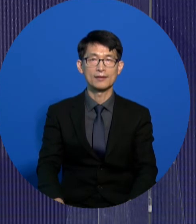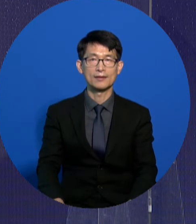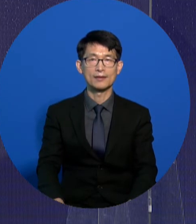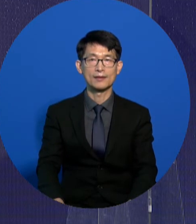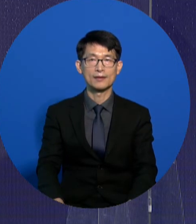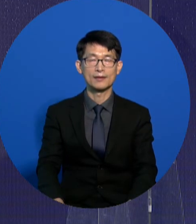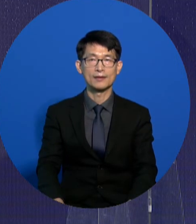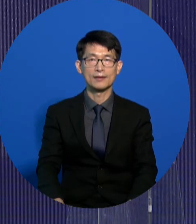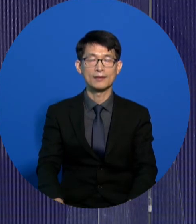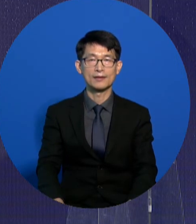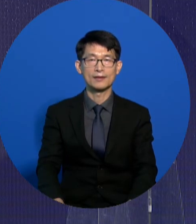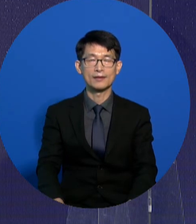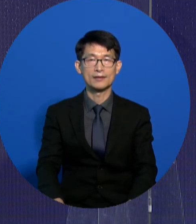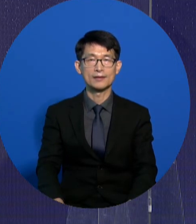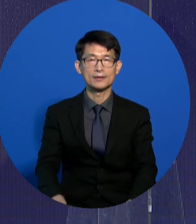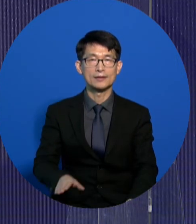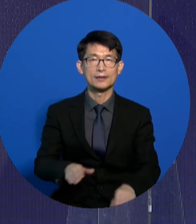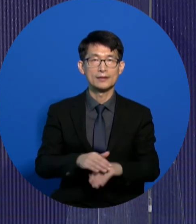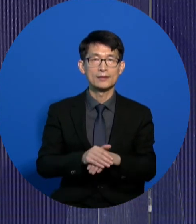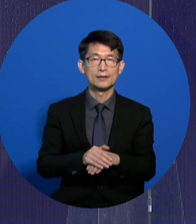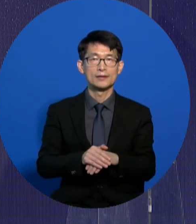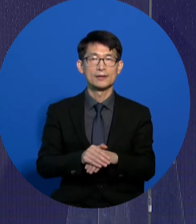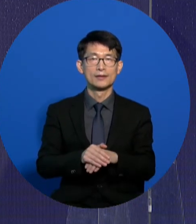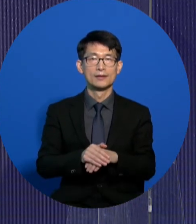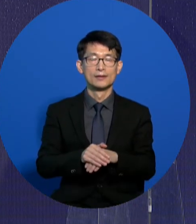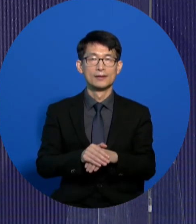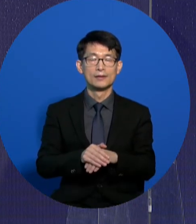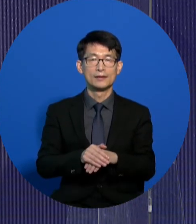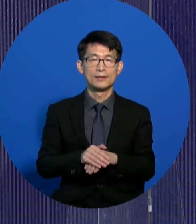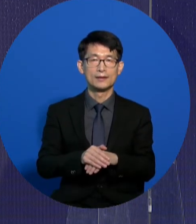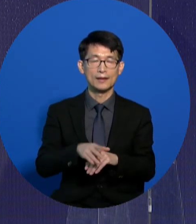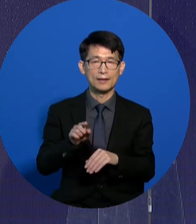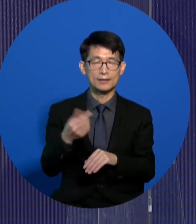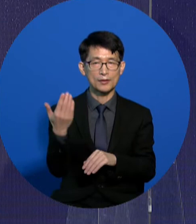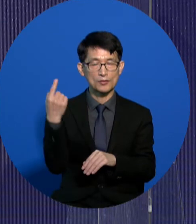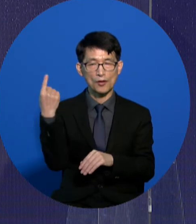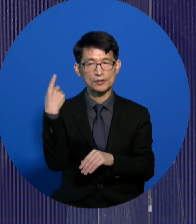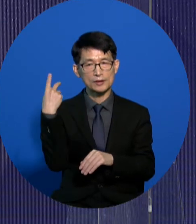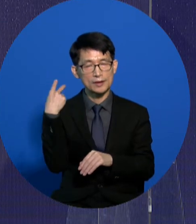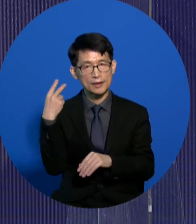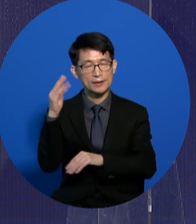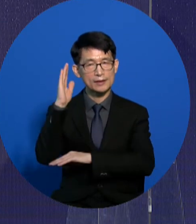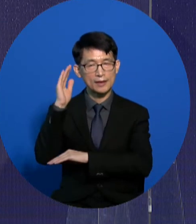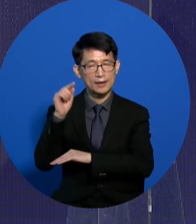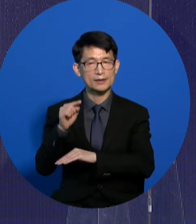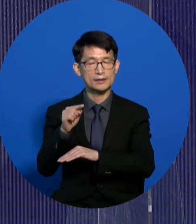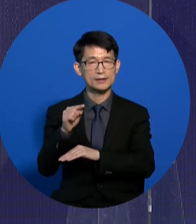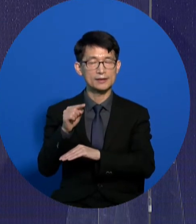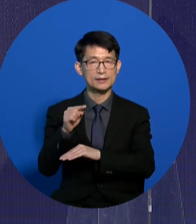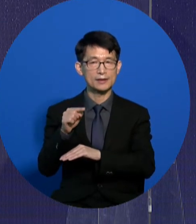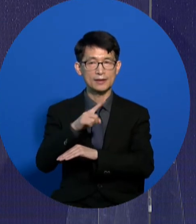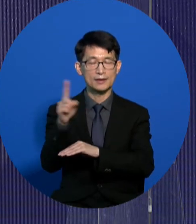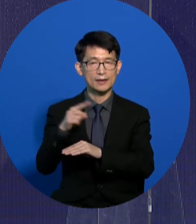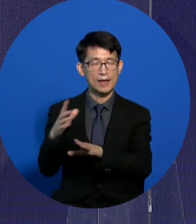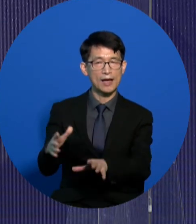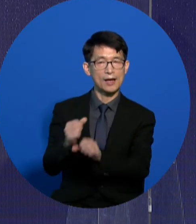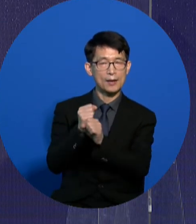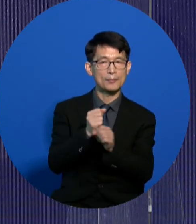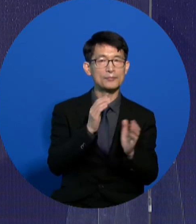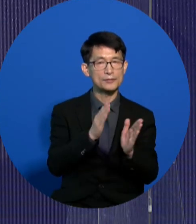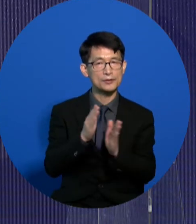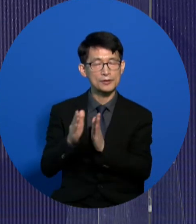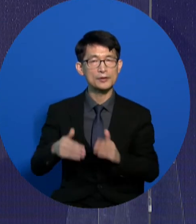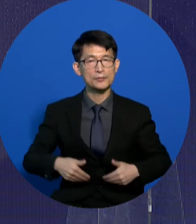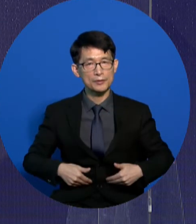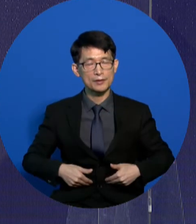좀 같은 것 같기도 하면서 또 앞뒤가 맞지 않는 이야기들도 있고 그래서 좀 우리가 정리해주는 자리가 필요한데요. 시간 관계상